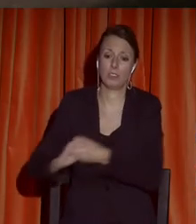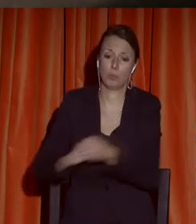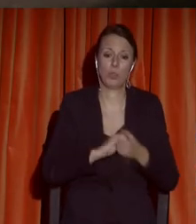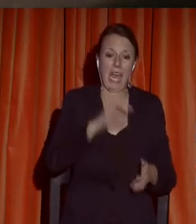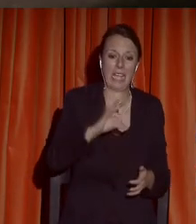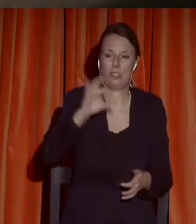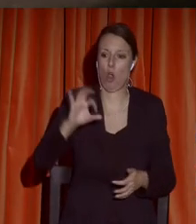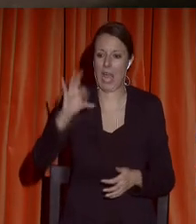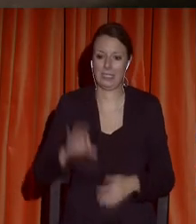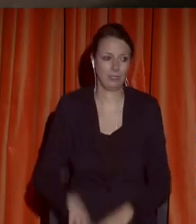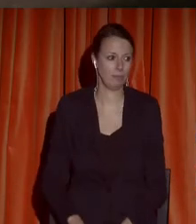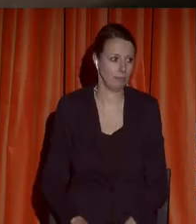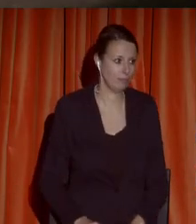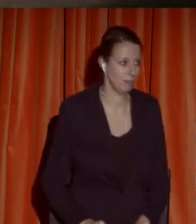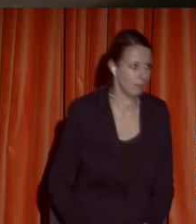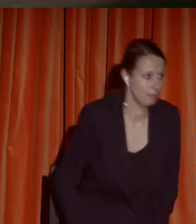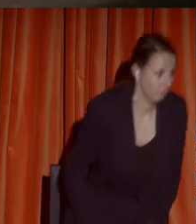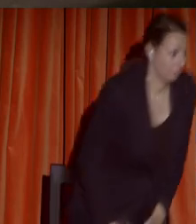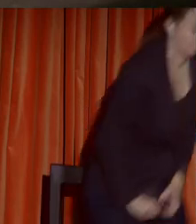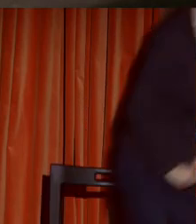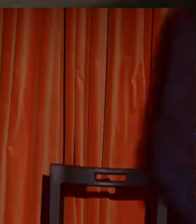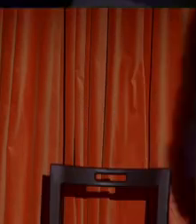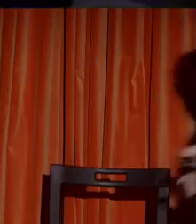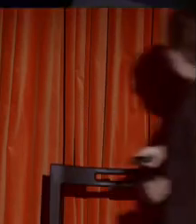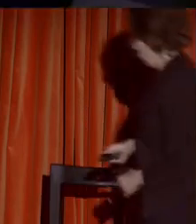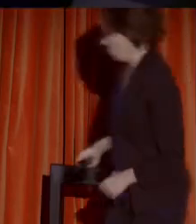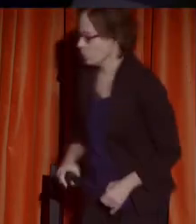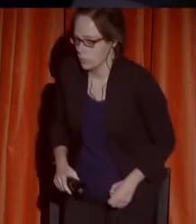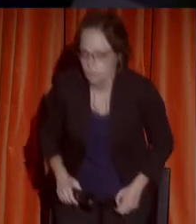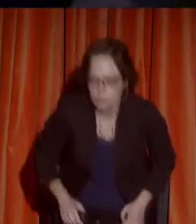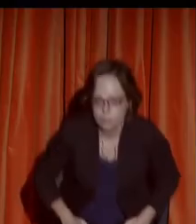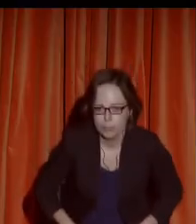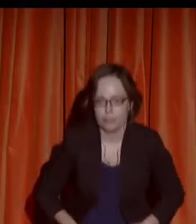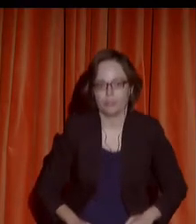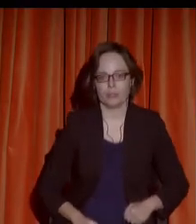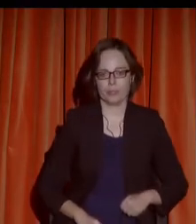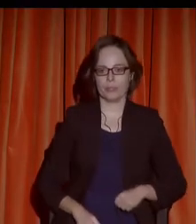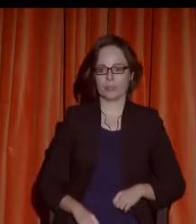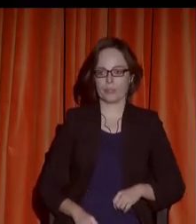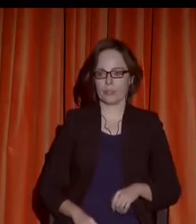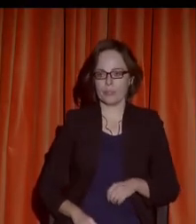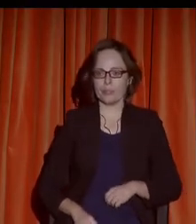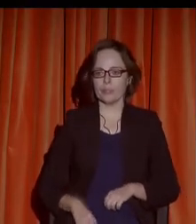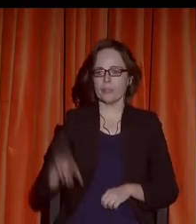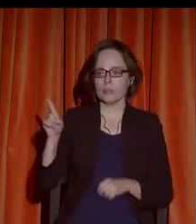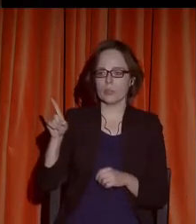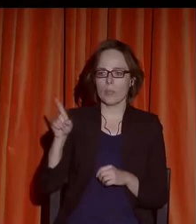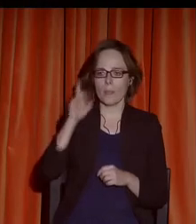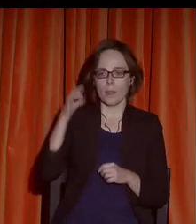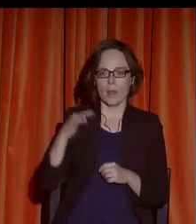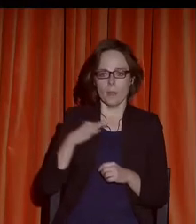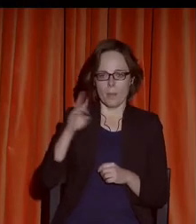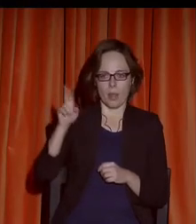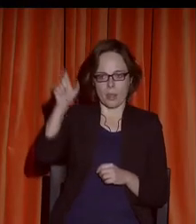Bardzo dziękuję. My mówimy, myśląc o tym dokumencie, który przedstawił, tej wizji,